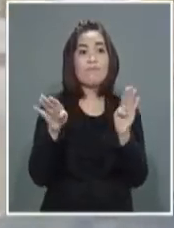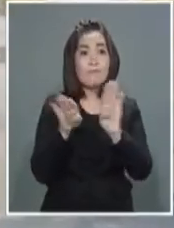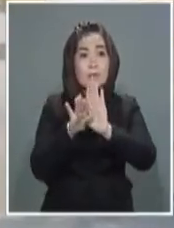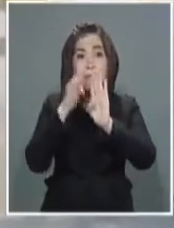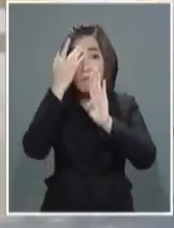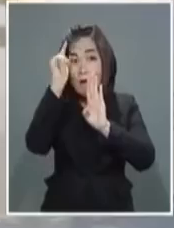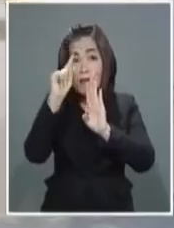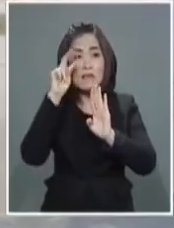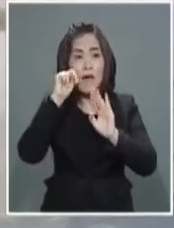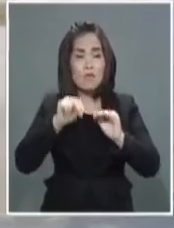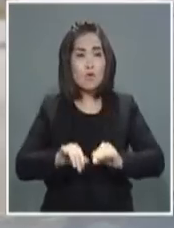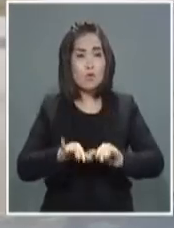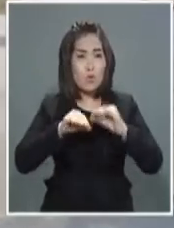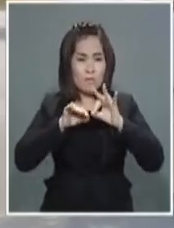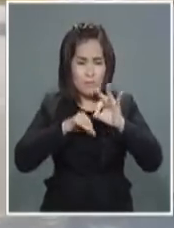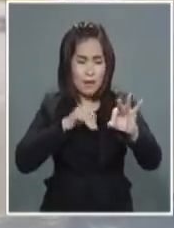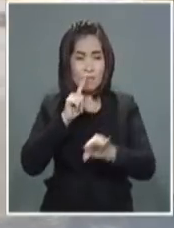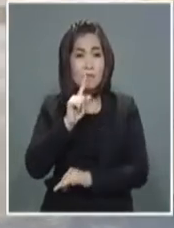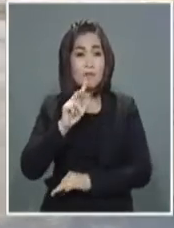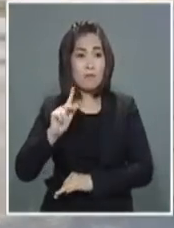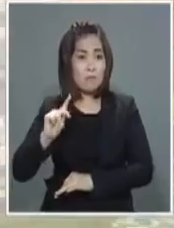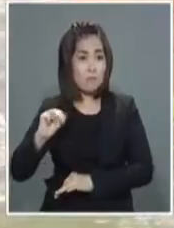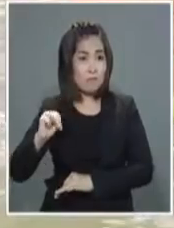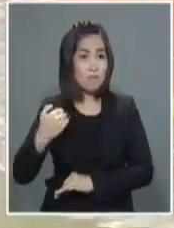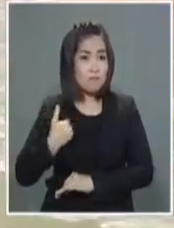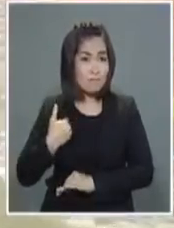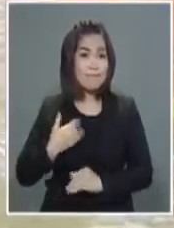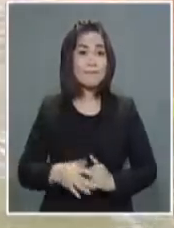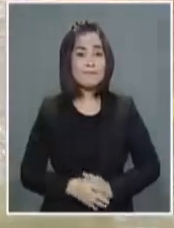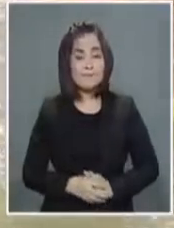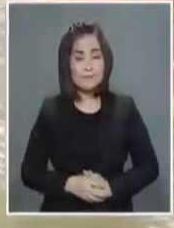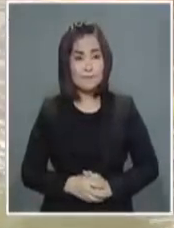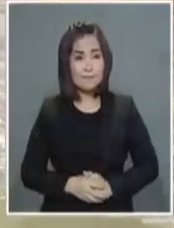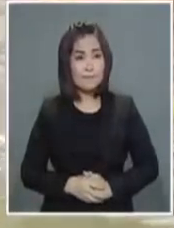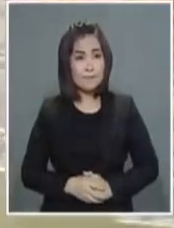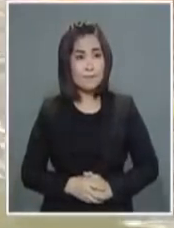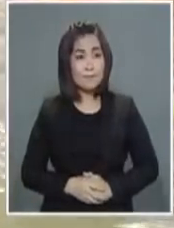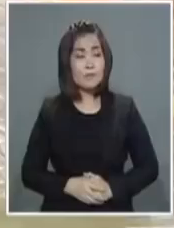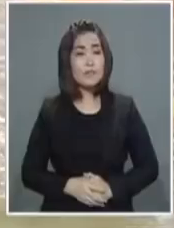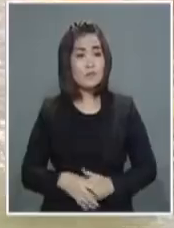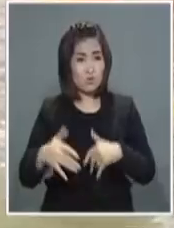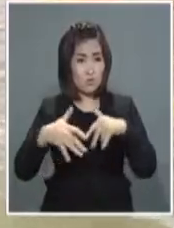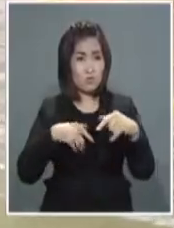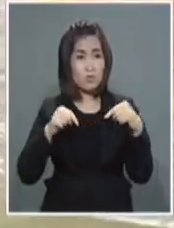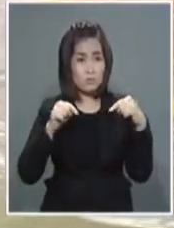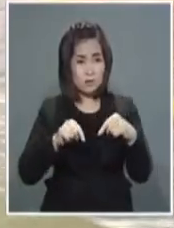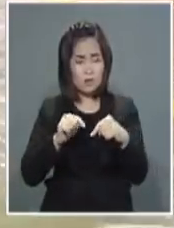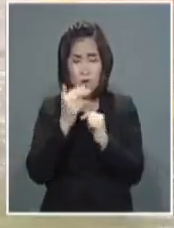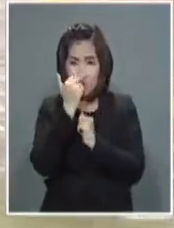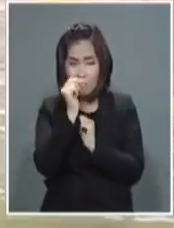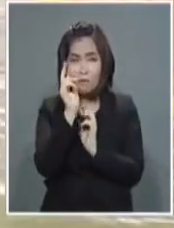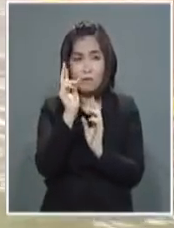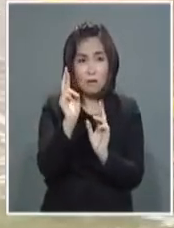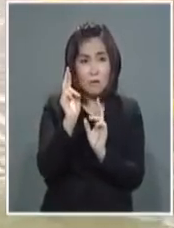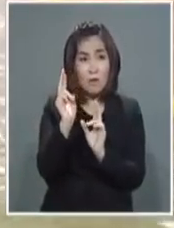ำยังคงท่วมเป็นระยะทางกว่า1กิโลเมตรค่ะพื้นที่ตำบลนาตาล่วงนั้นถือได้ว่าเป็นพื้นที่ที่ต้องเฝ้าระวังอย่างใกล้ชิ